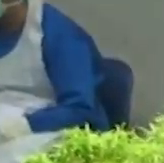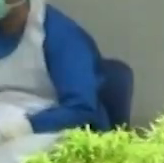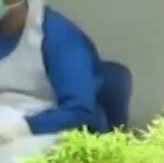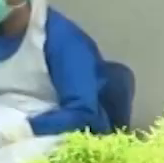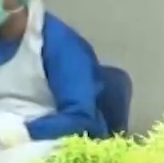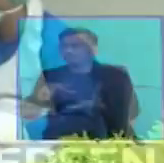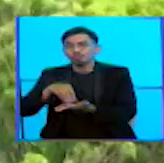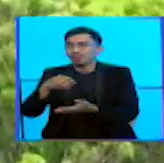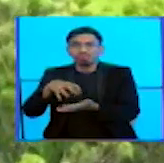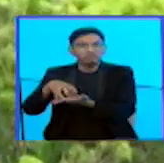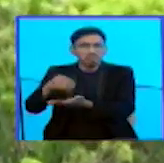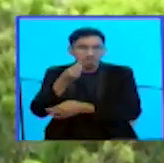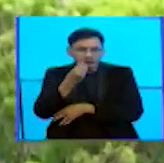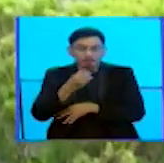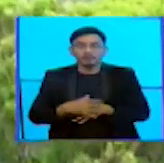kuliner